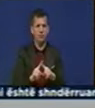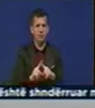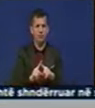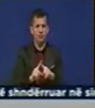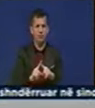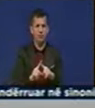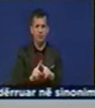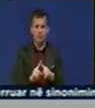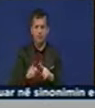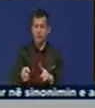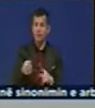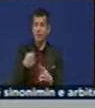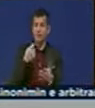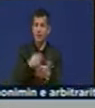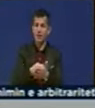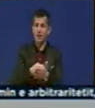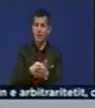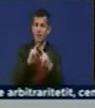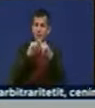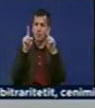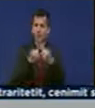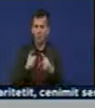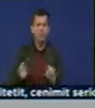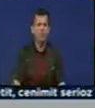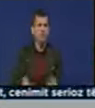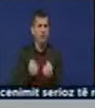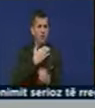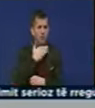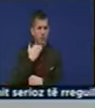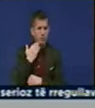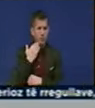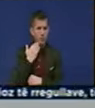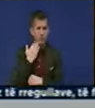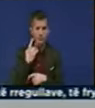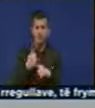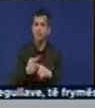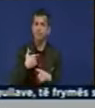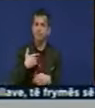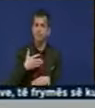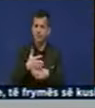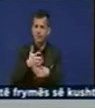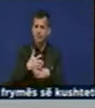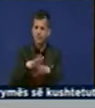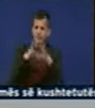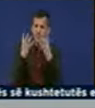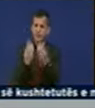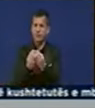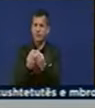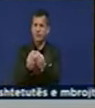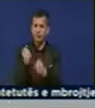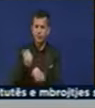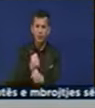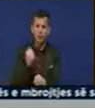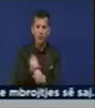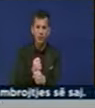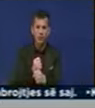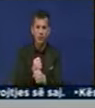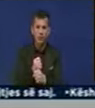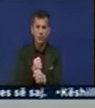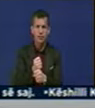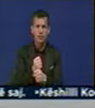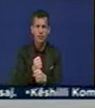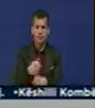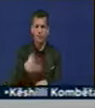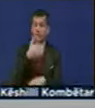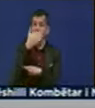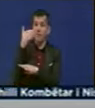fiskale rëndojnë bisupet e tyre dhe shpesh për kundër përpjekjeve mbi njerëzore dhe punës e jashtëzakonshme që ato bëjnë,